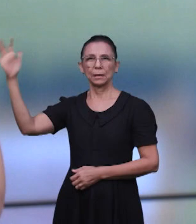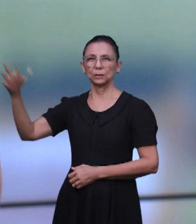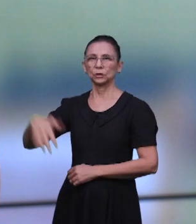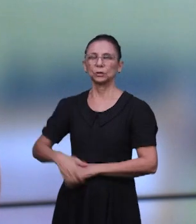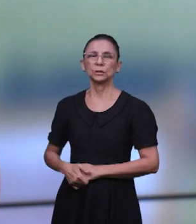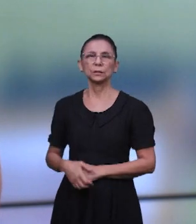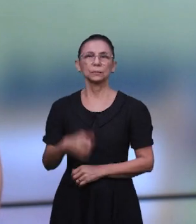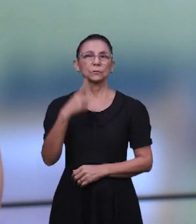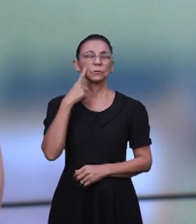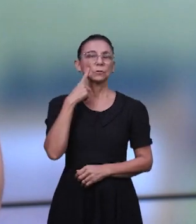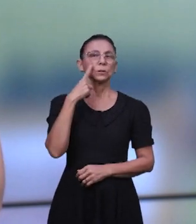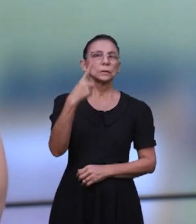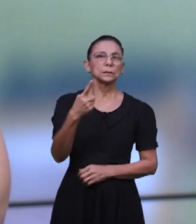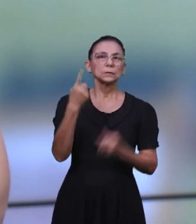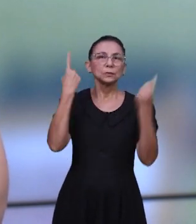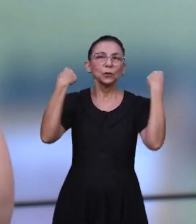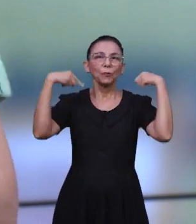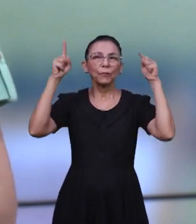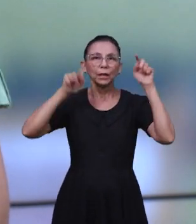Imaginons plusieurs